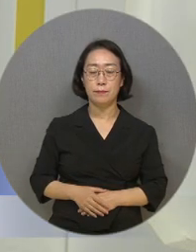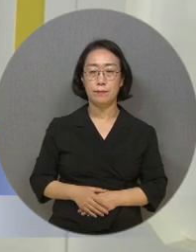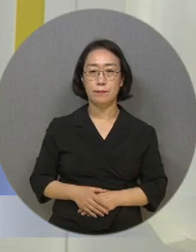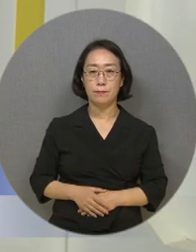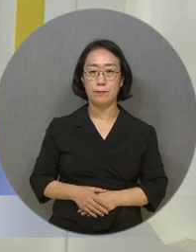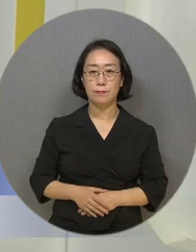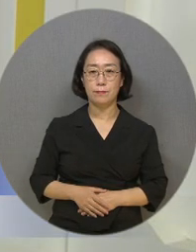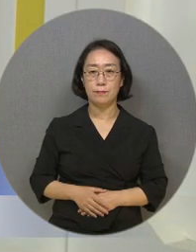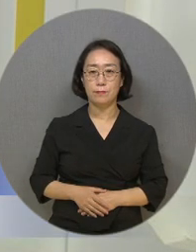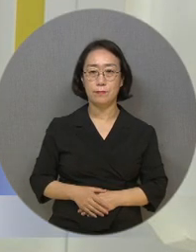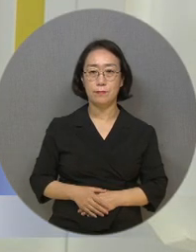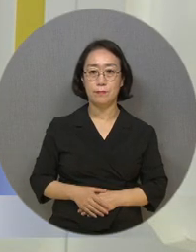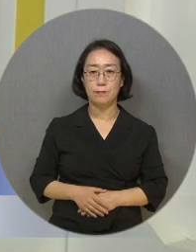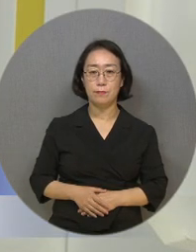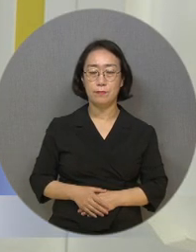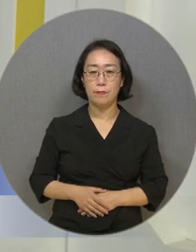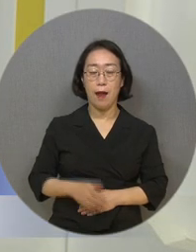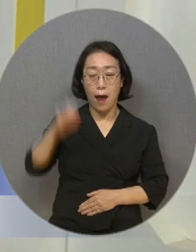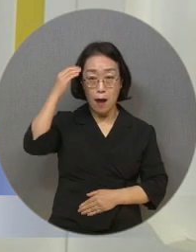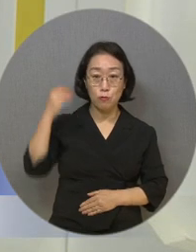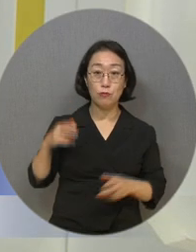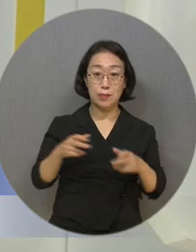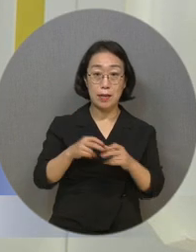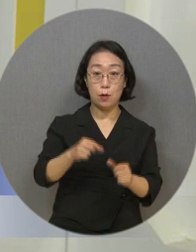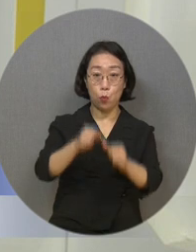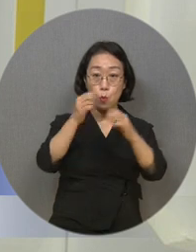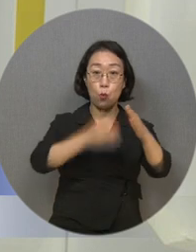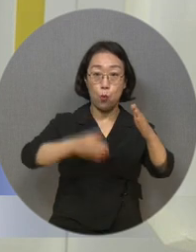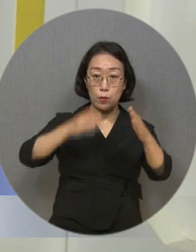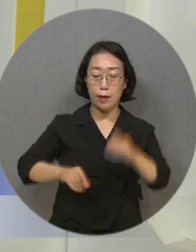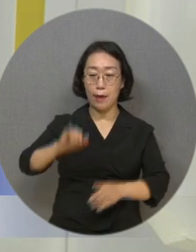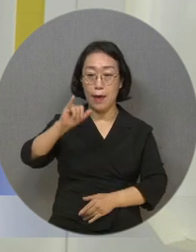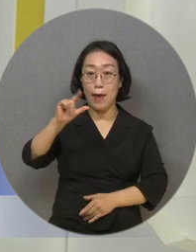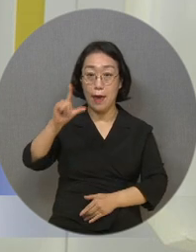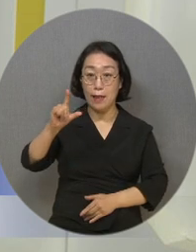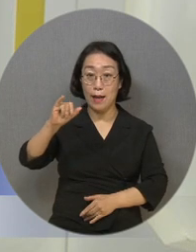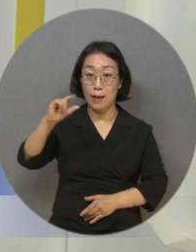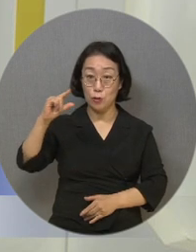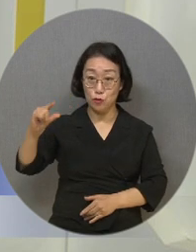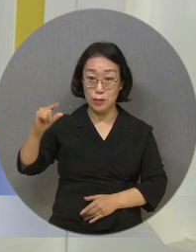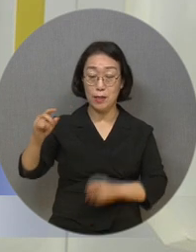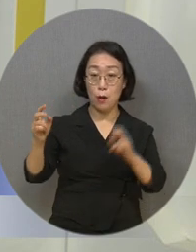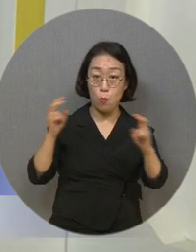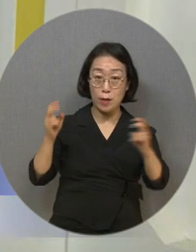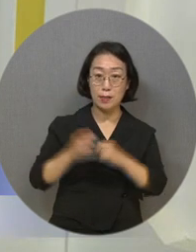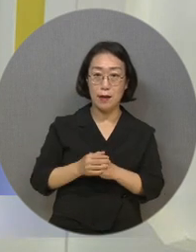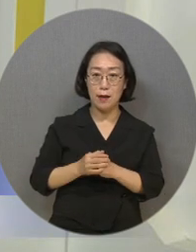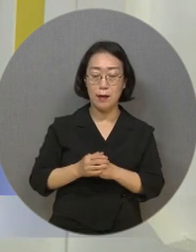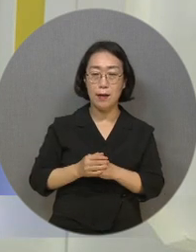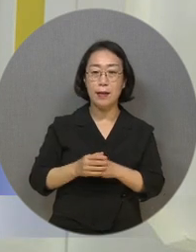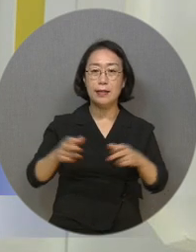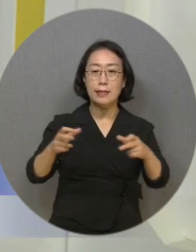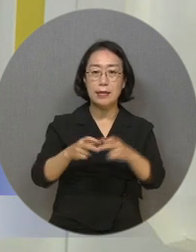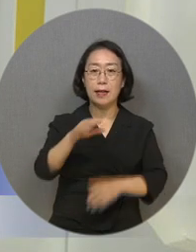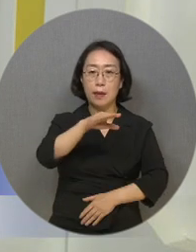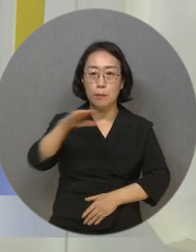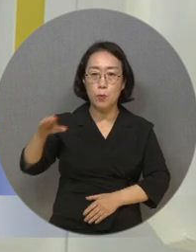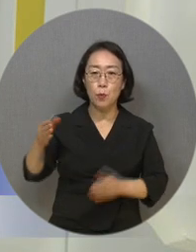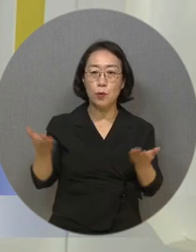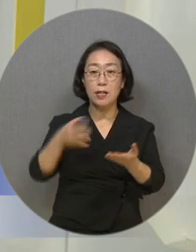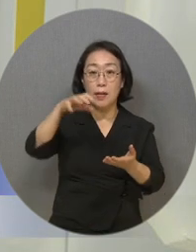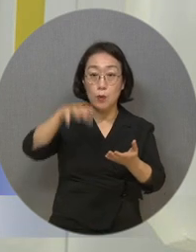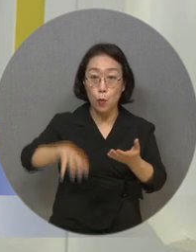다음 웰페어 뉴스로는 한국장애인고용공단과 LIG 넥스원이 자회사형 장애인 표준사업장 설립을